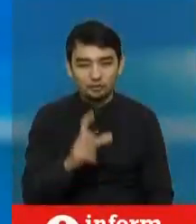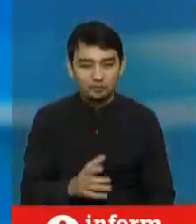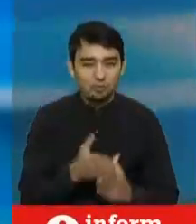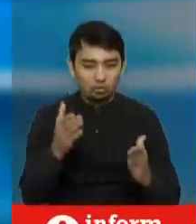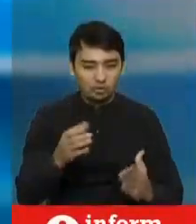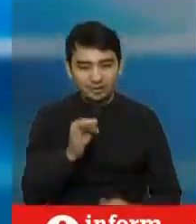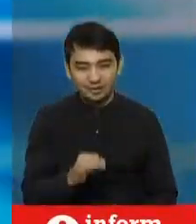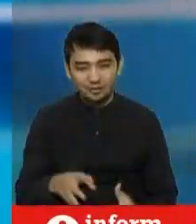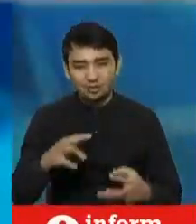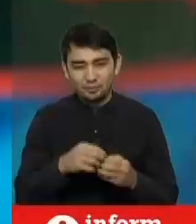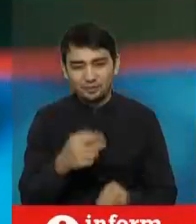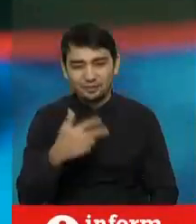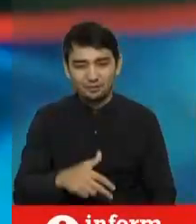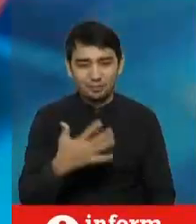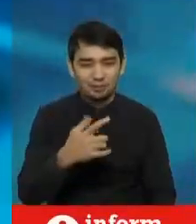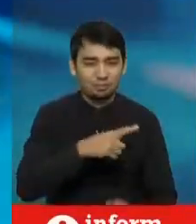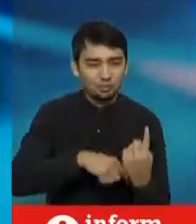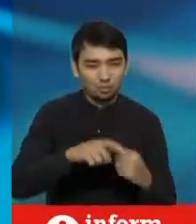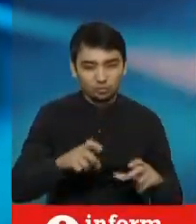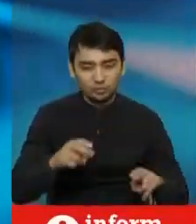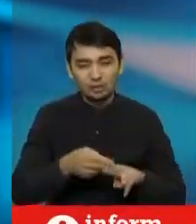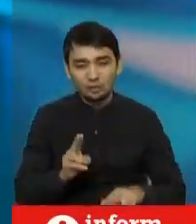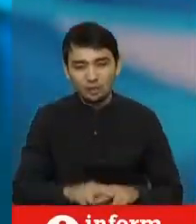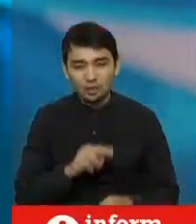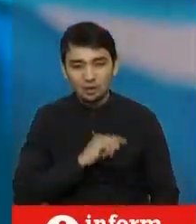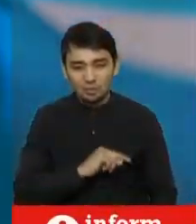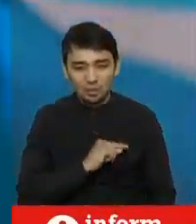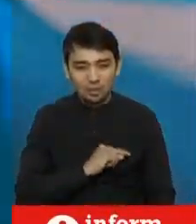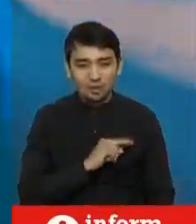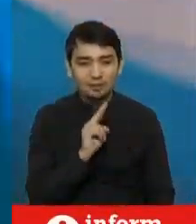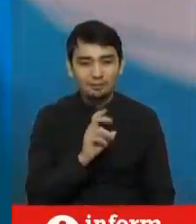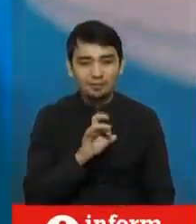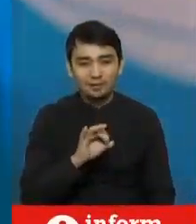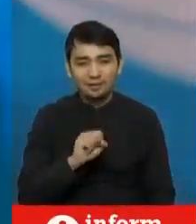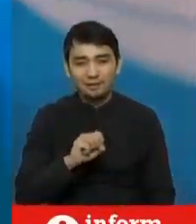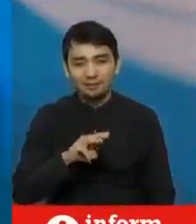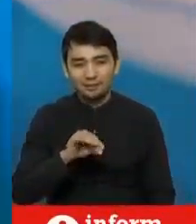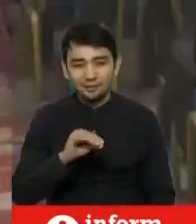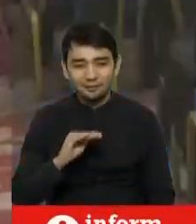также порядка 30 предпринимателей, которые работают в креативной индустрии.